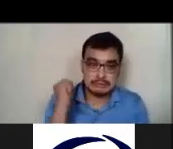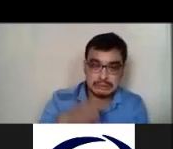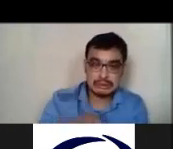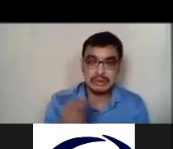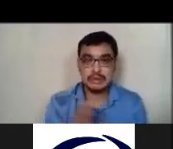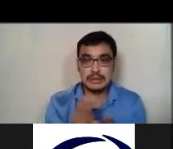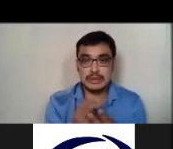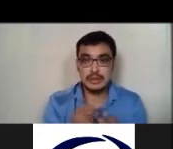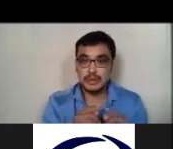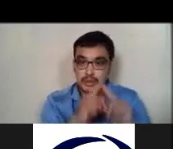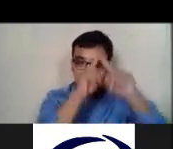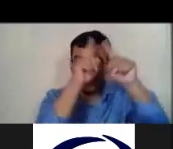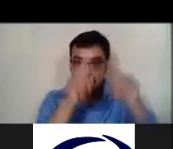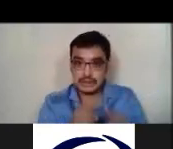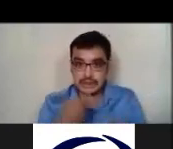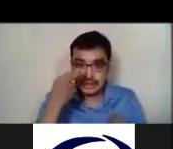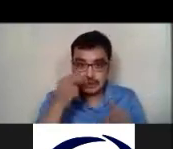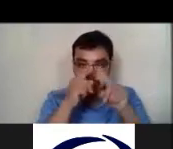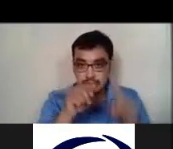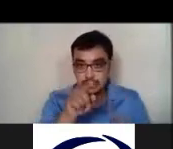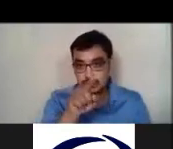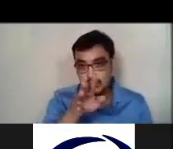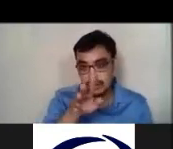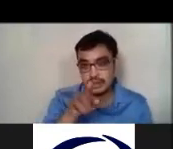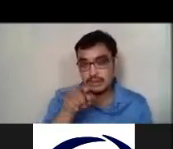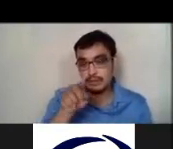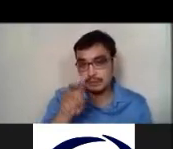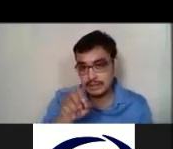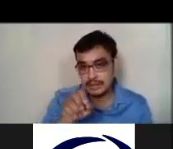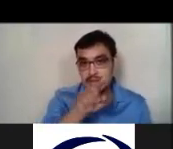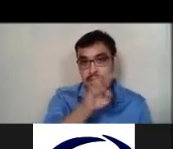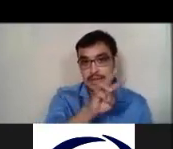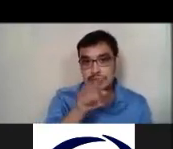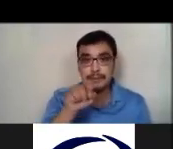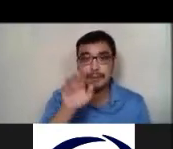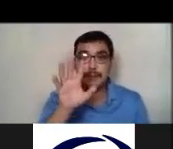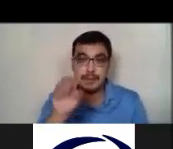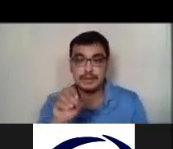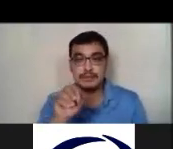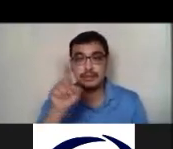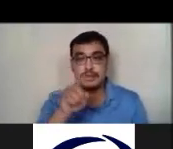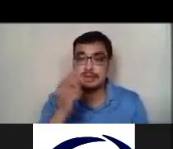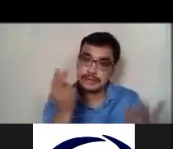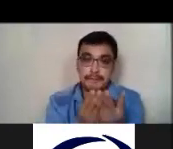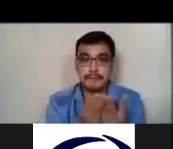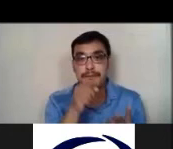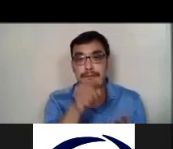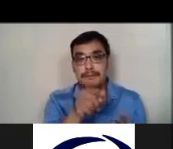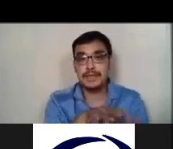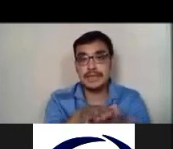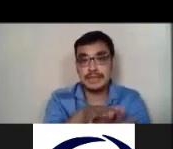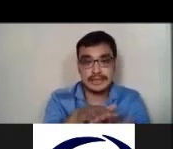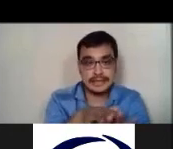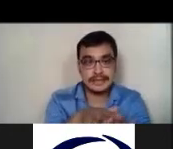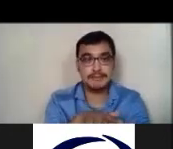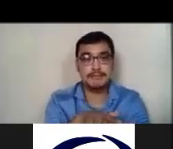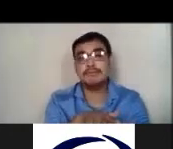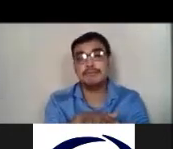अग्लो बार चाहिँ 19-30 र 31-50 देख्नु भएको थियो. यहाँ पनि त्यही नै देखिन्छ. सबभन्दा धेरै चाहिँ